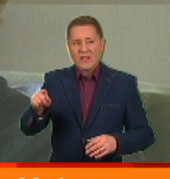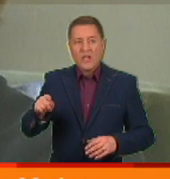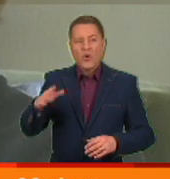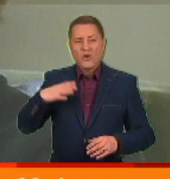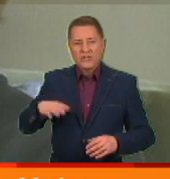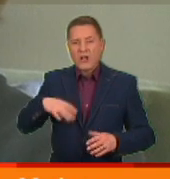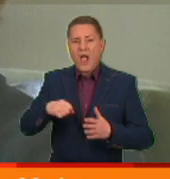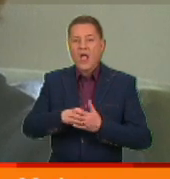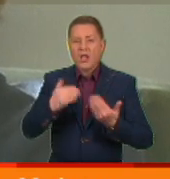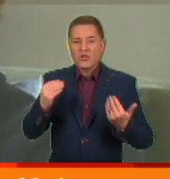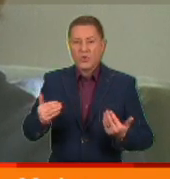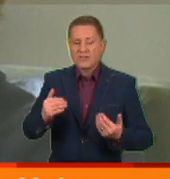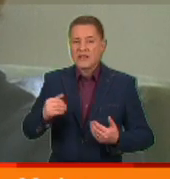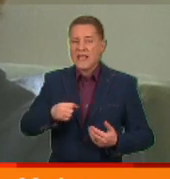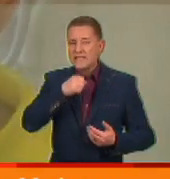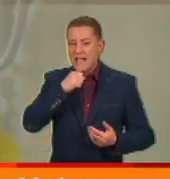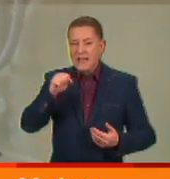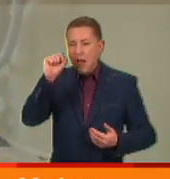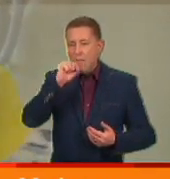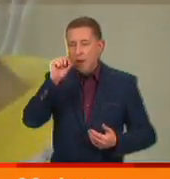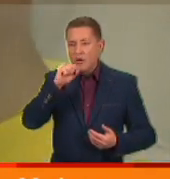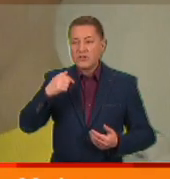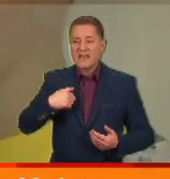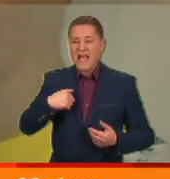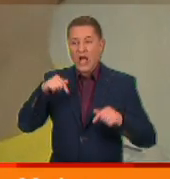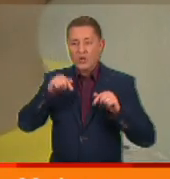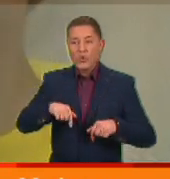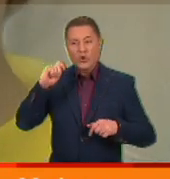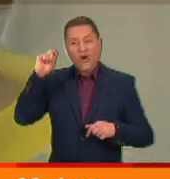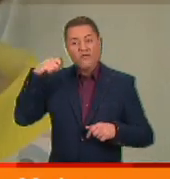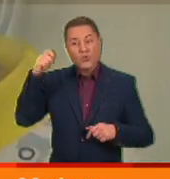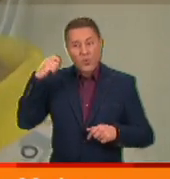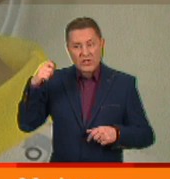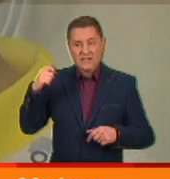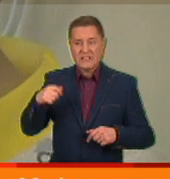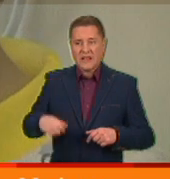чекає і досі. Дід Мороз, я в Туреччині.